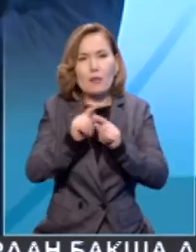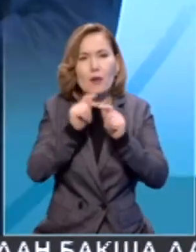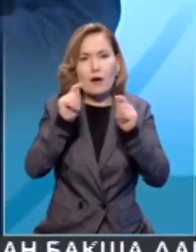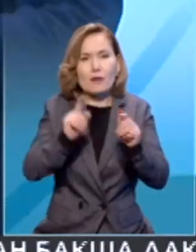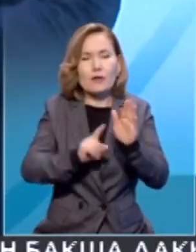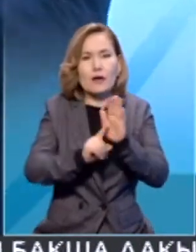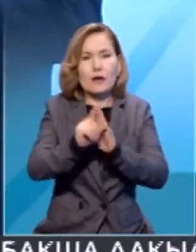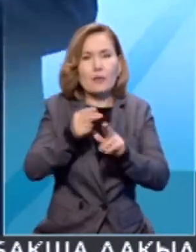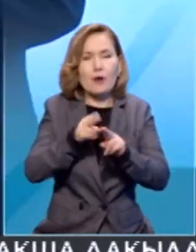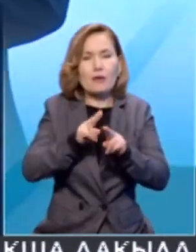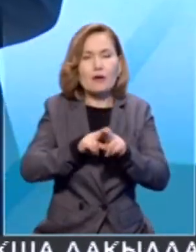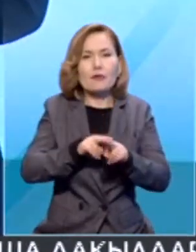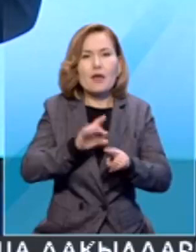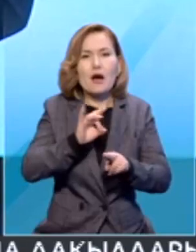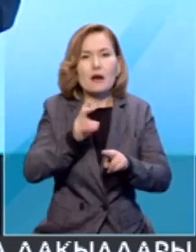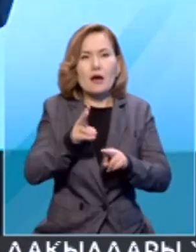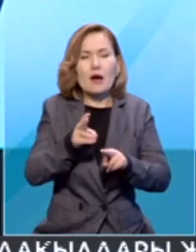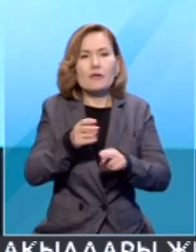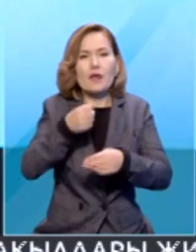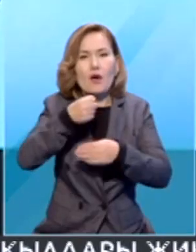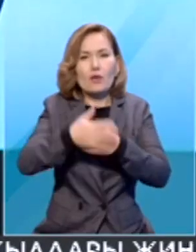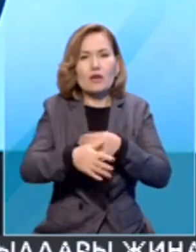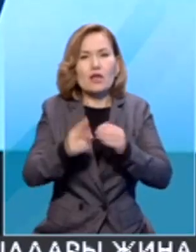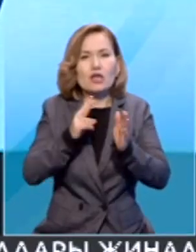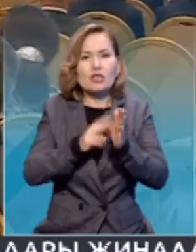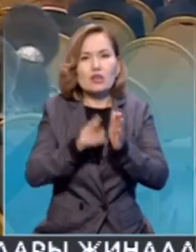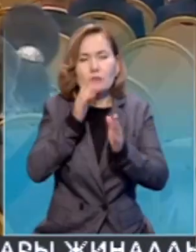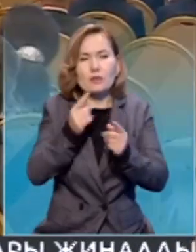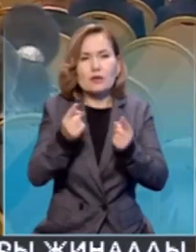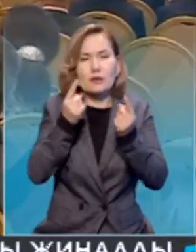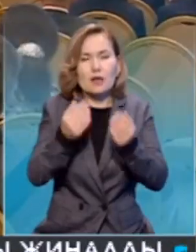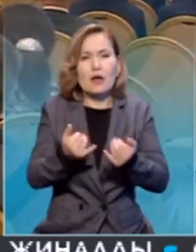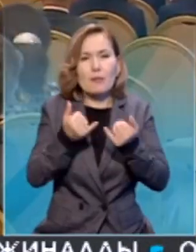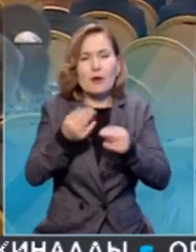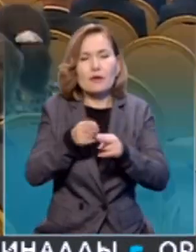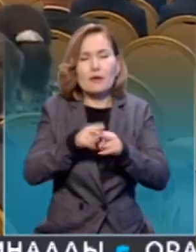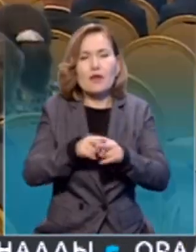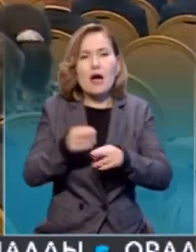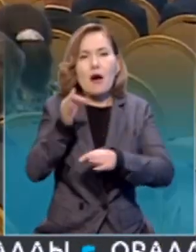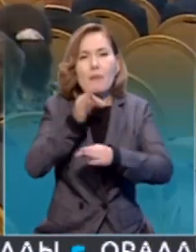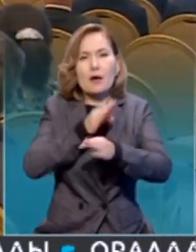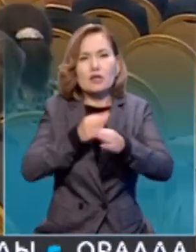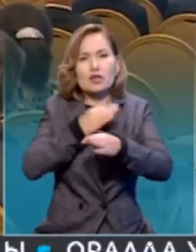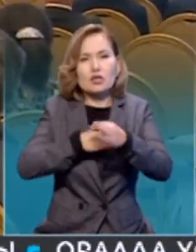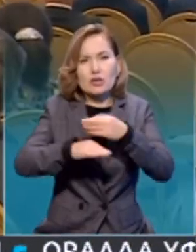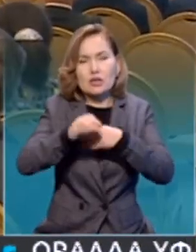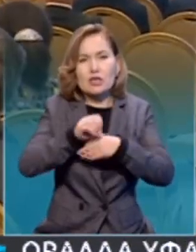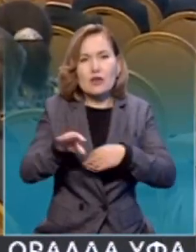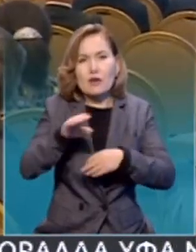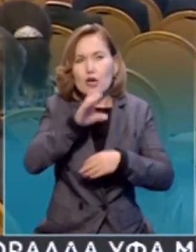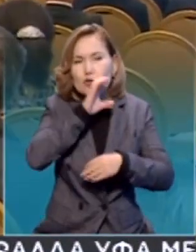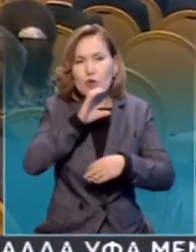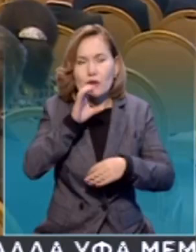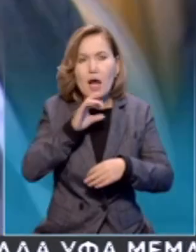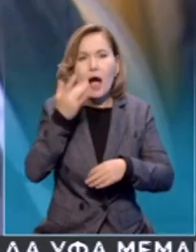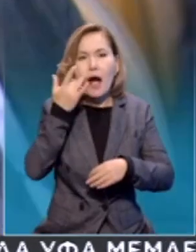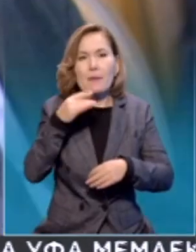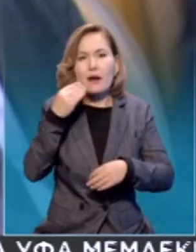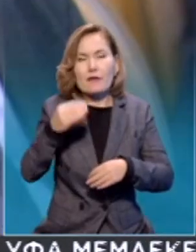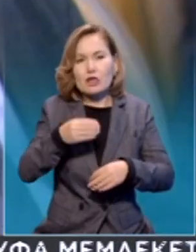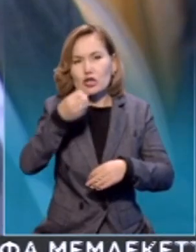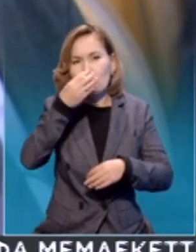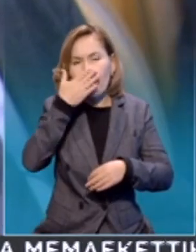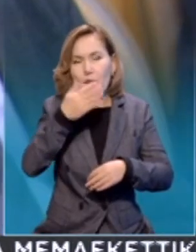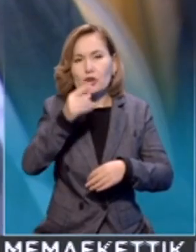жатыр. Онкология орталығының 70 жылдығы аясында ұйымдастырылған шараға батыс және шығыс Еуропа, солтүстік Америка, Франция, Жапония,